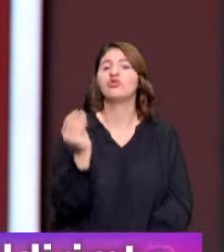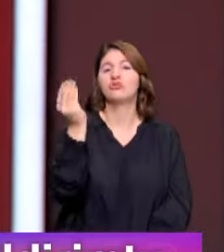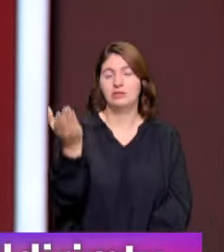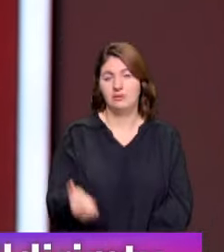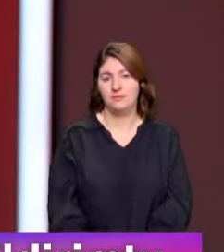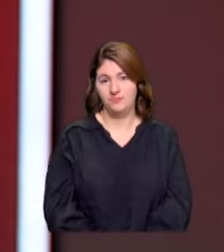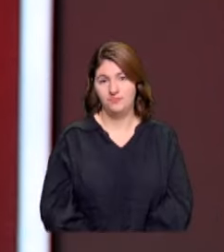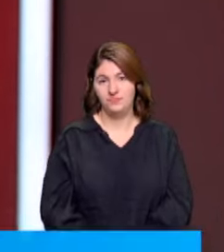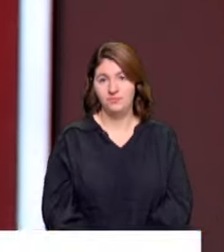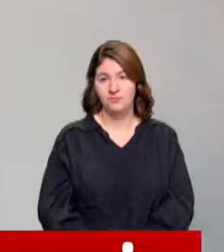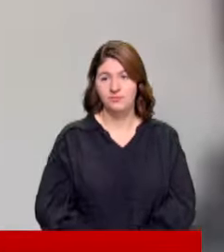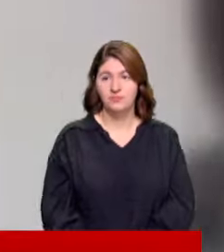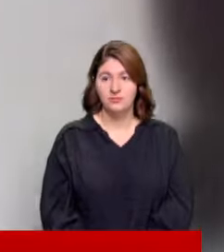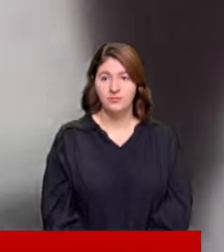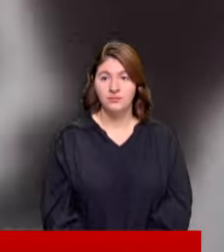yansıdı.